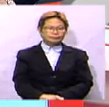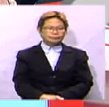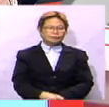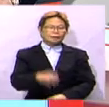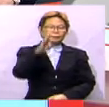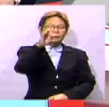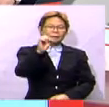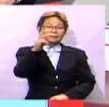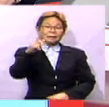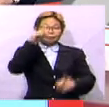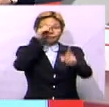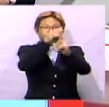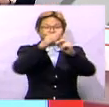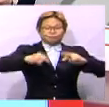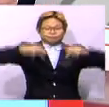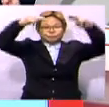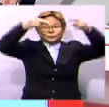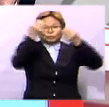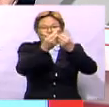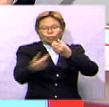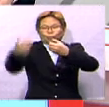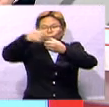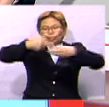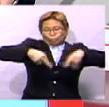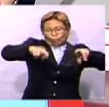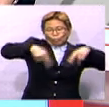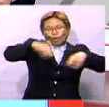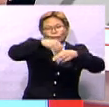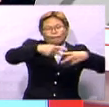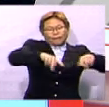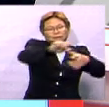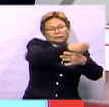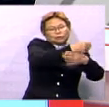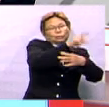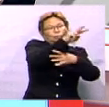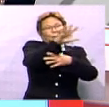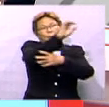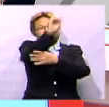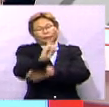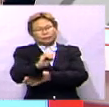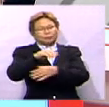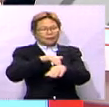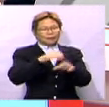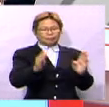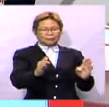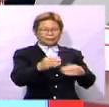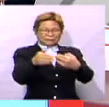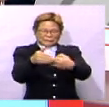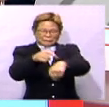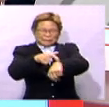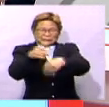Bursa Malaysia Berhad menyasar untuk meningkatkan jumlah penyertaan runcit dalam pasaran saham kepada 25% dalam tempoh terdekat